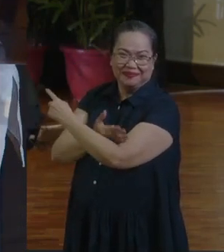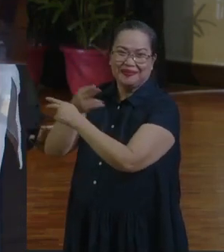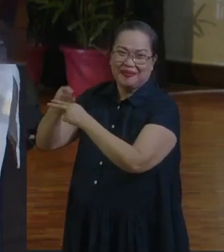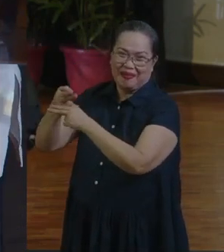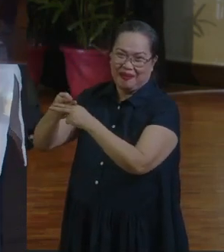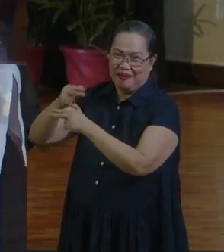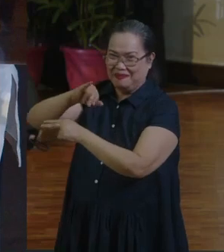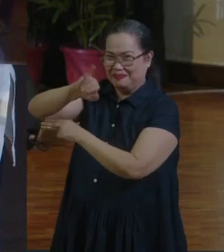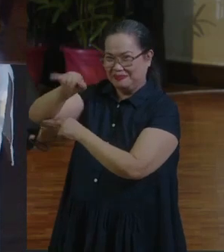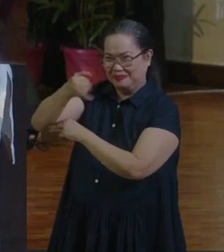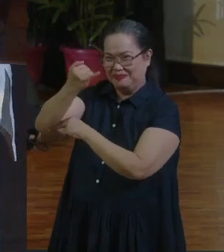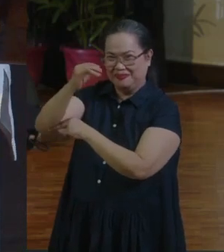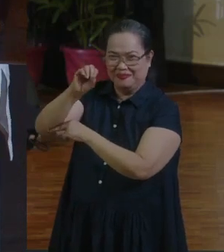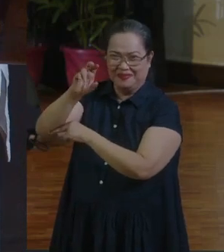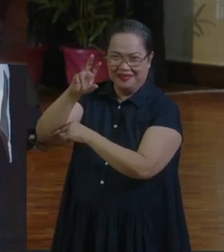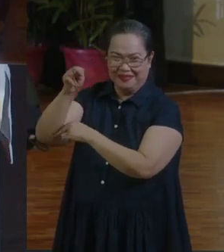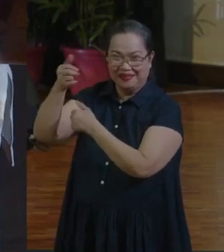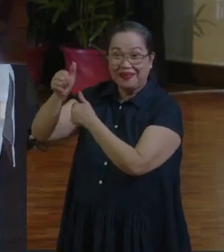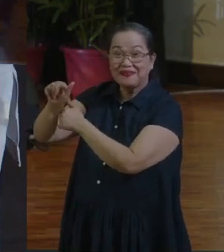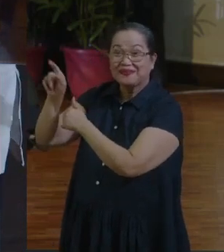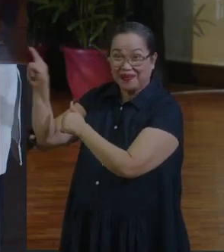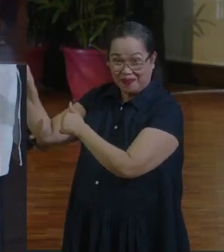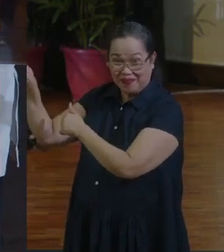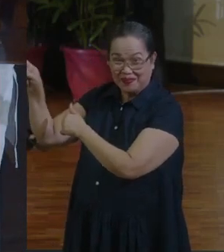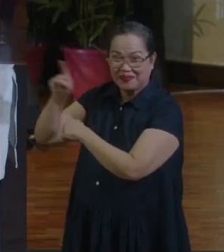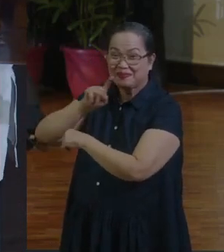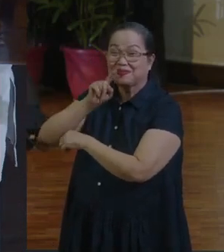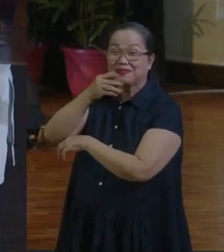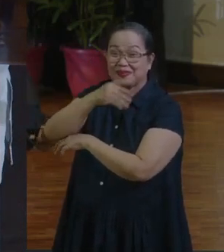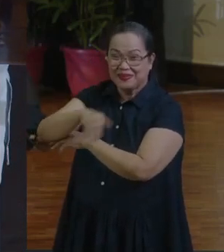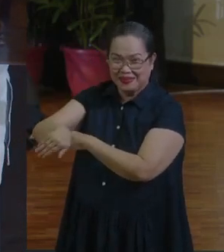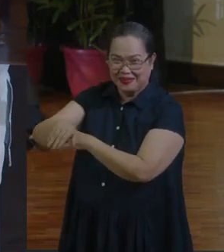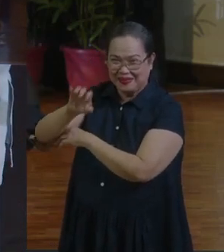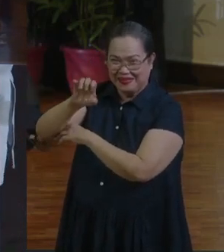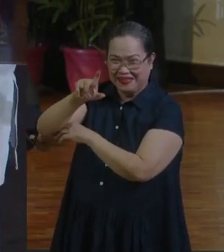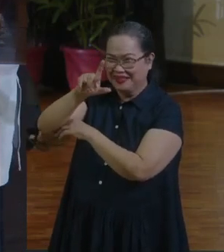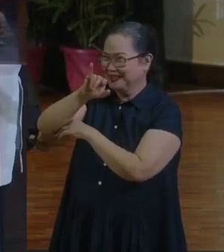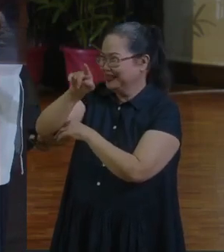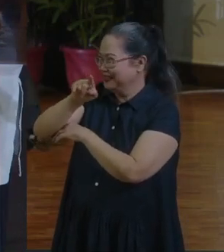John. Kasi po ang asawa ko, ang pangalan niya Elizabeth.